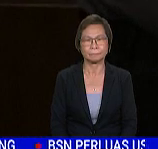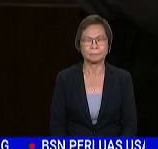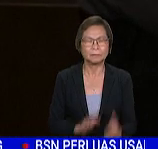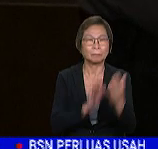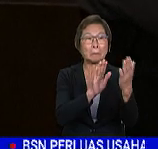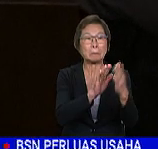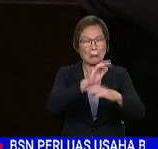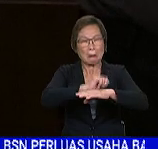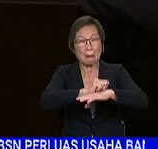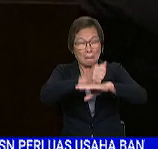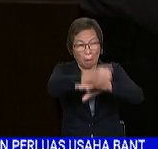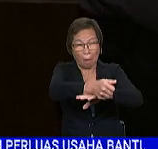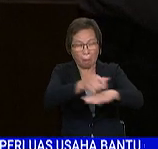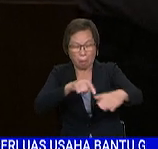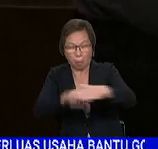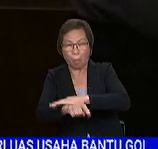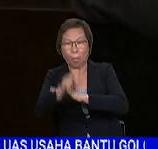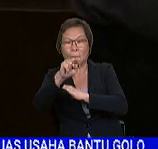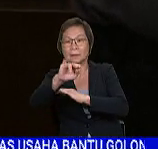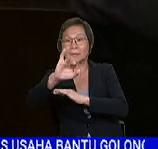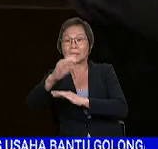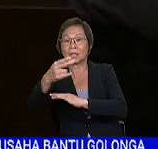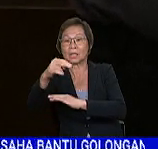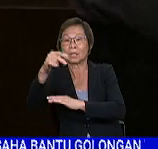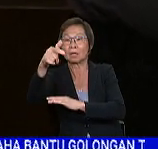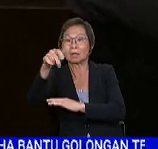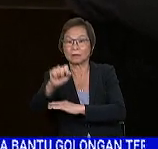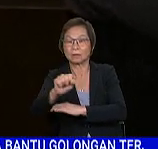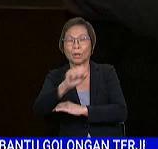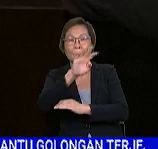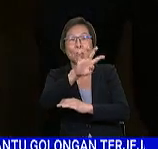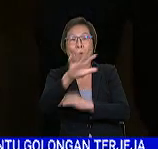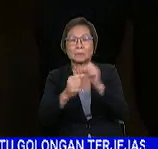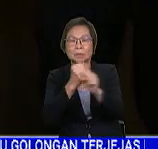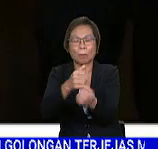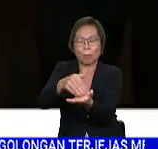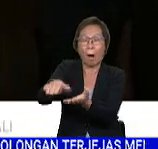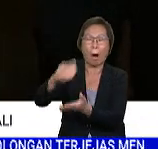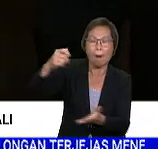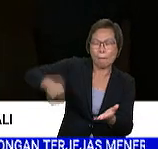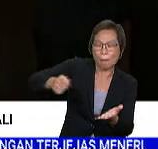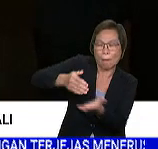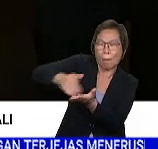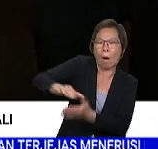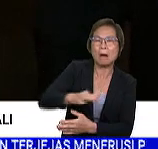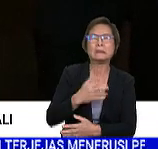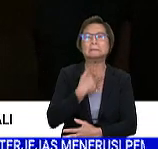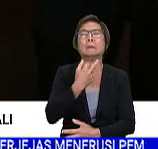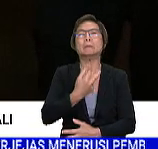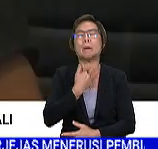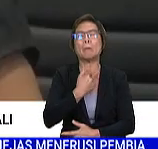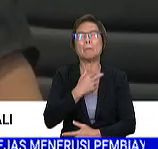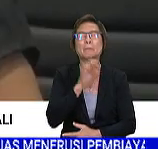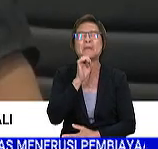Hadapi tuduhan membunuh, Nicholas Gill, 40 tahun, dihalau keluar dari mahkamah selepas mengeluarkan bunyi mengiau